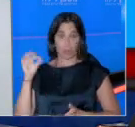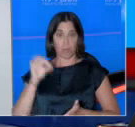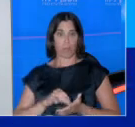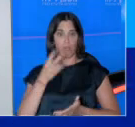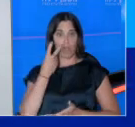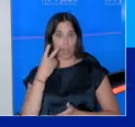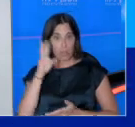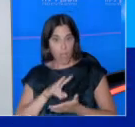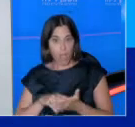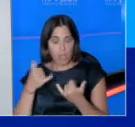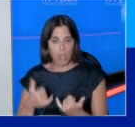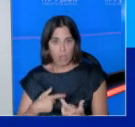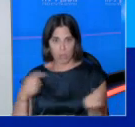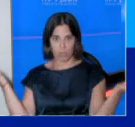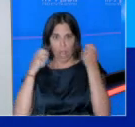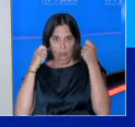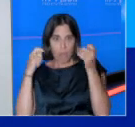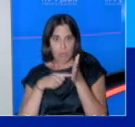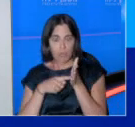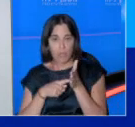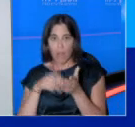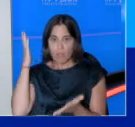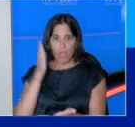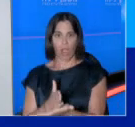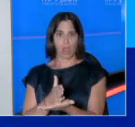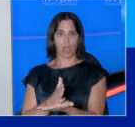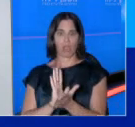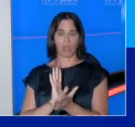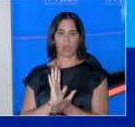קראתי את החוות דעת היום והייתי קצת בהלם, כי היא פשוט נחרצת.